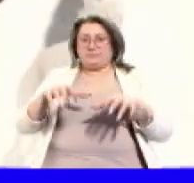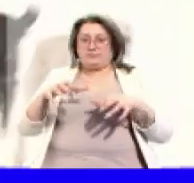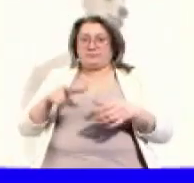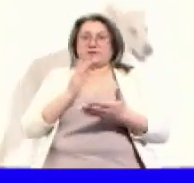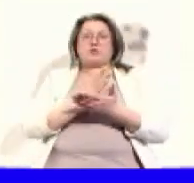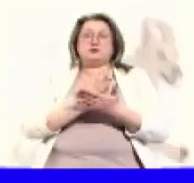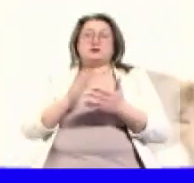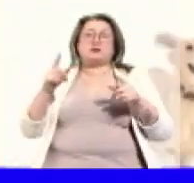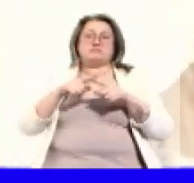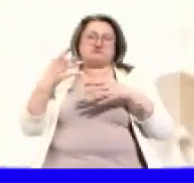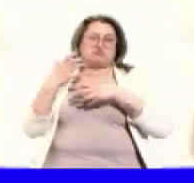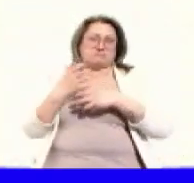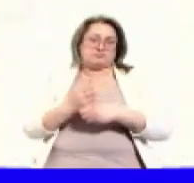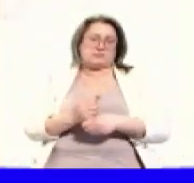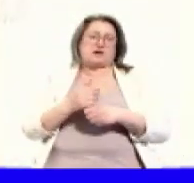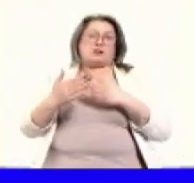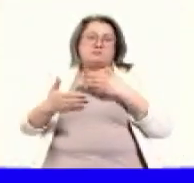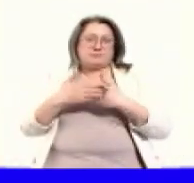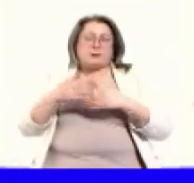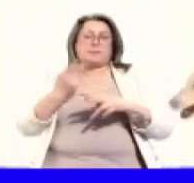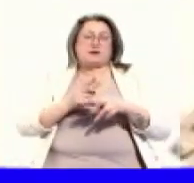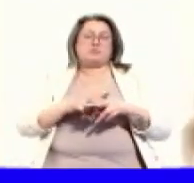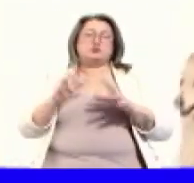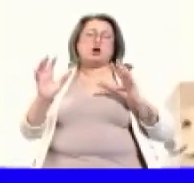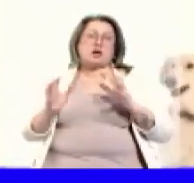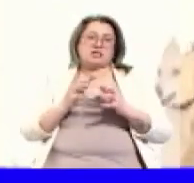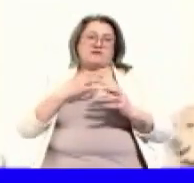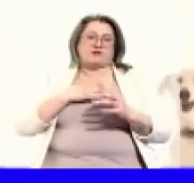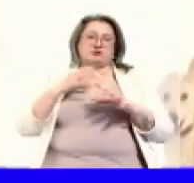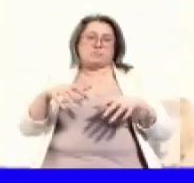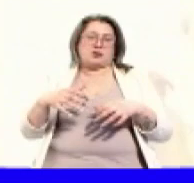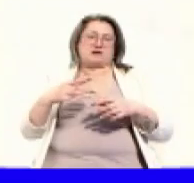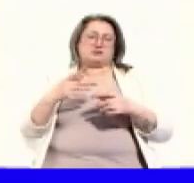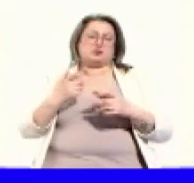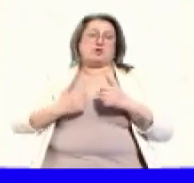собак находится на грани исчезновения, поэтому очень важно сохранить